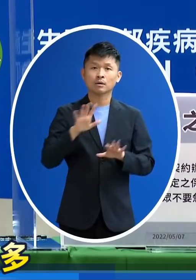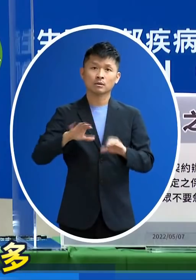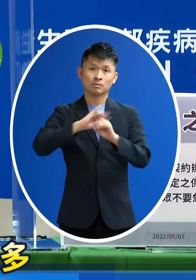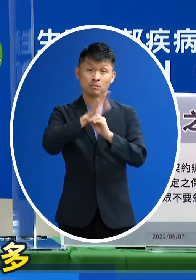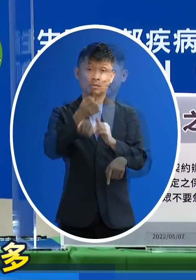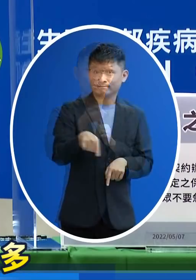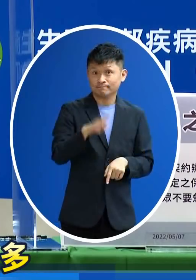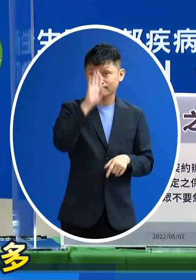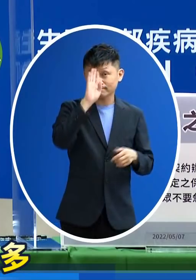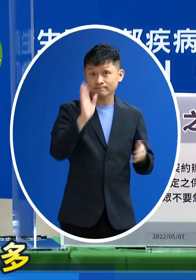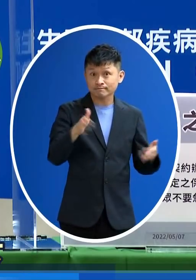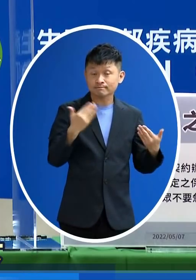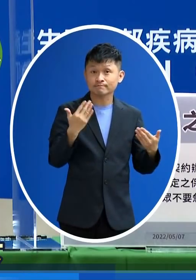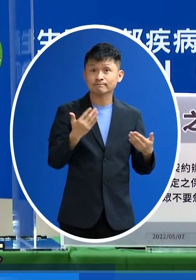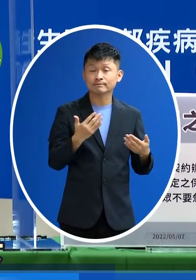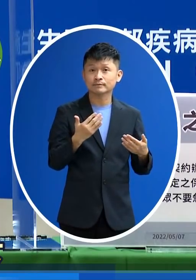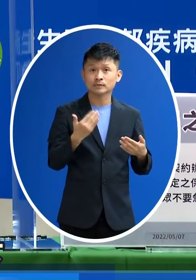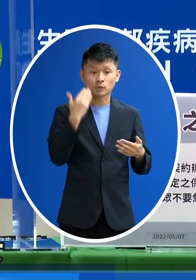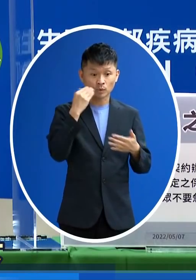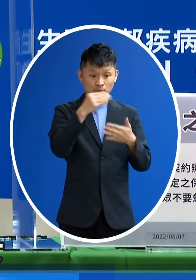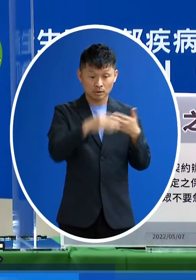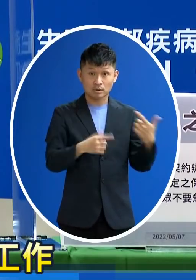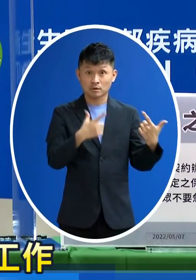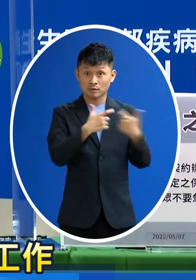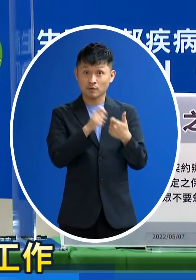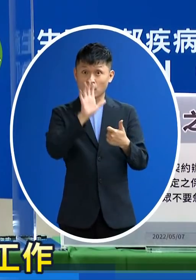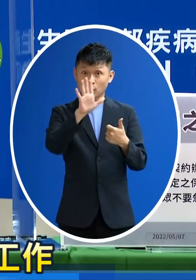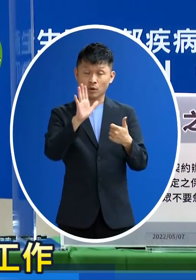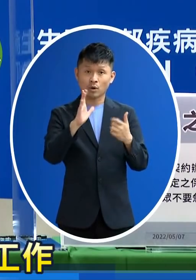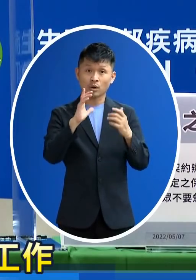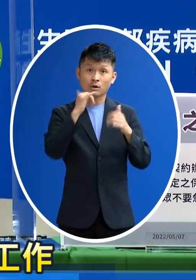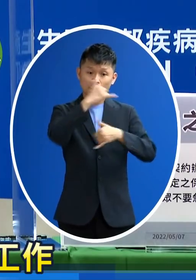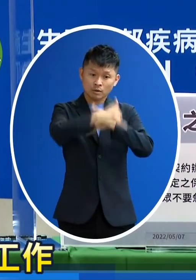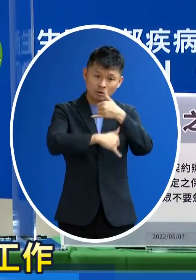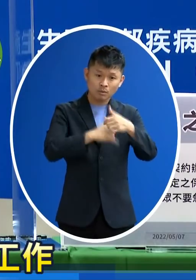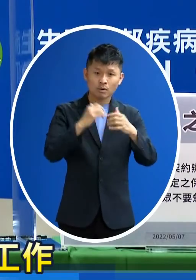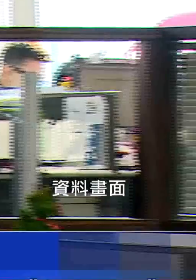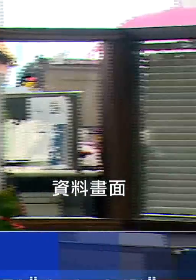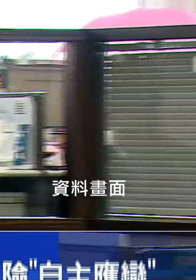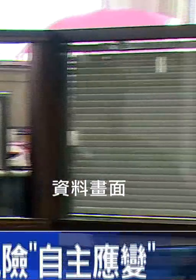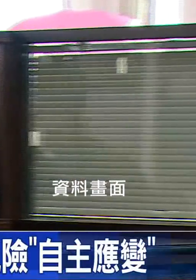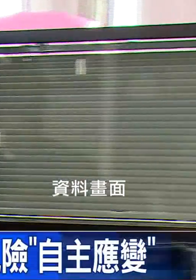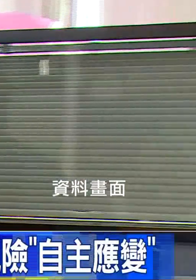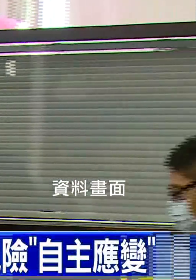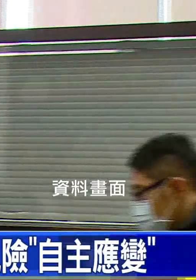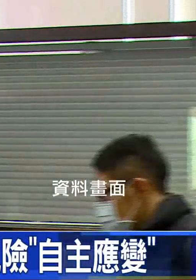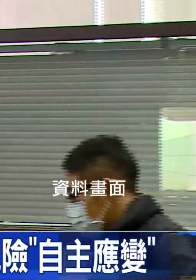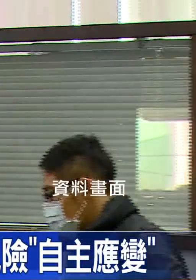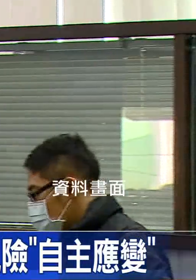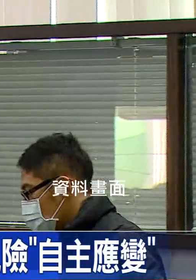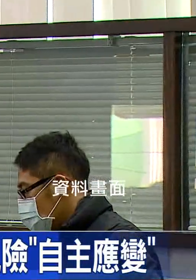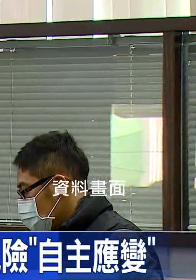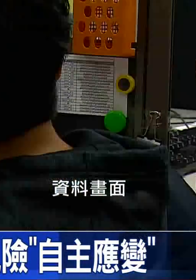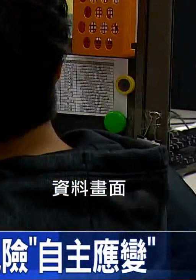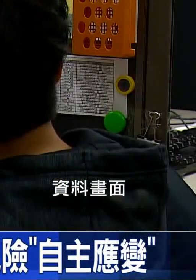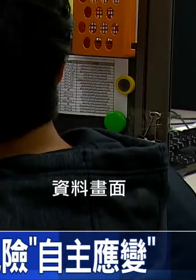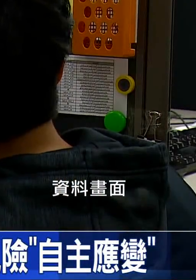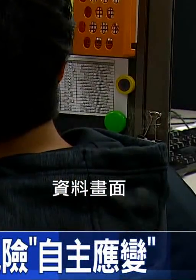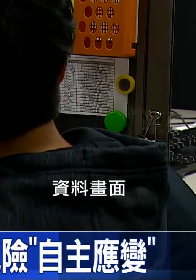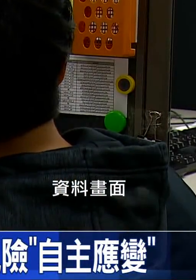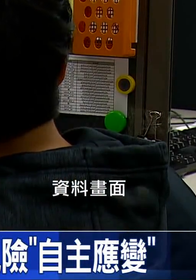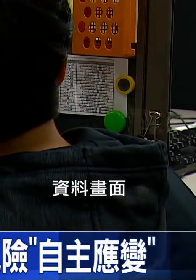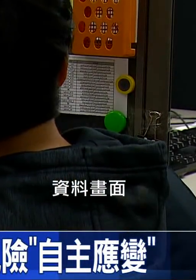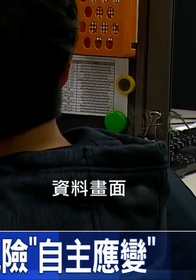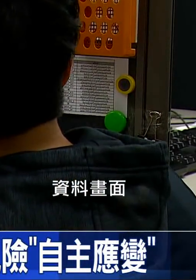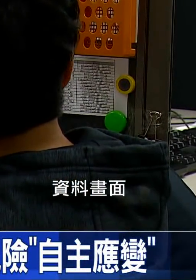它轻症的多，在一定的条件之下，可以正常生活、正常的工作。 至于职场如果出现确诊者，防疫